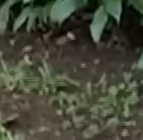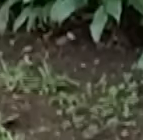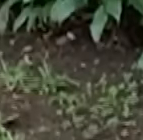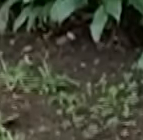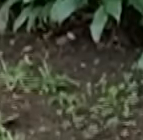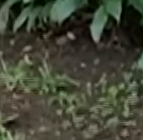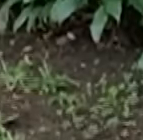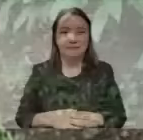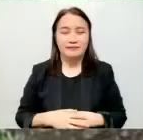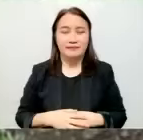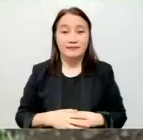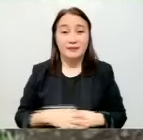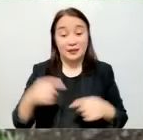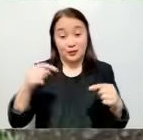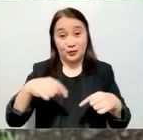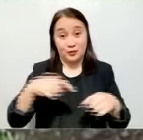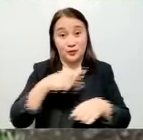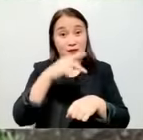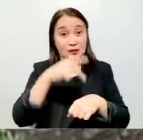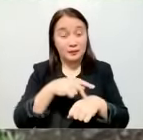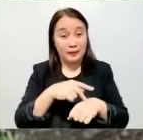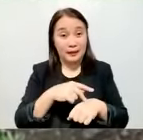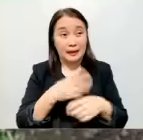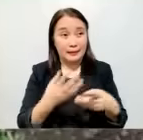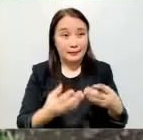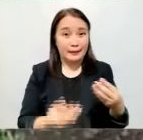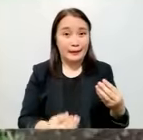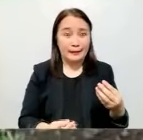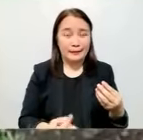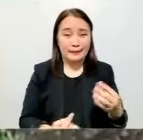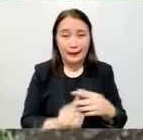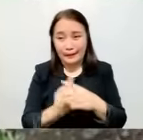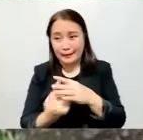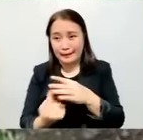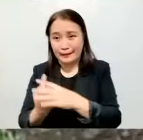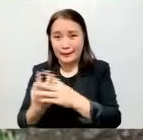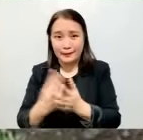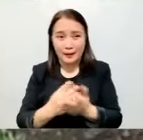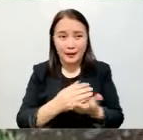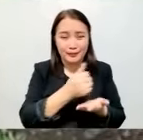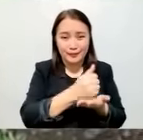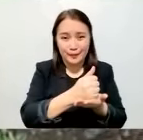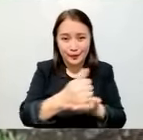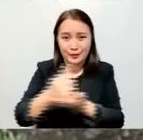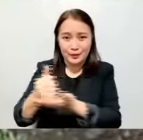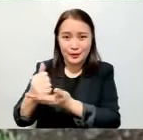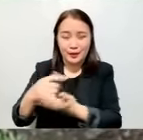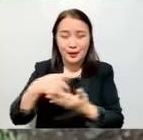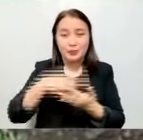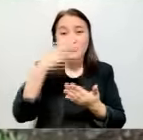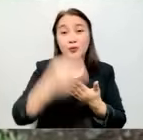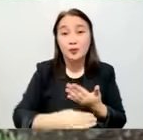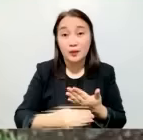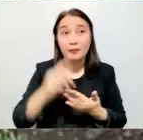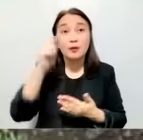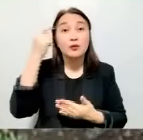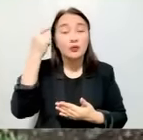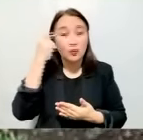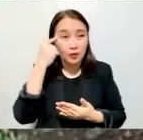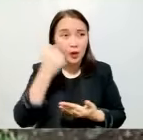Sa Pilipinas, nagsulputan ng para makakabuti ang mga ayuda program. Ito po yung mga programa ng gobyerno na nagbibigay ng tulong